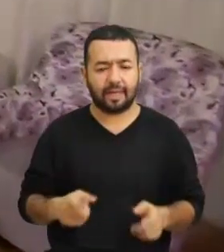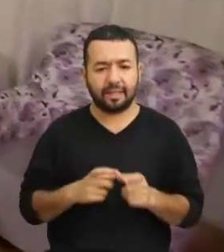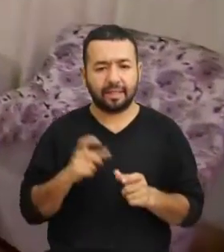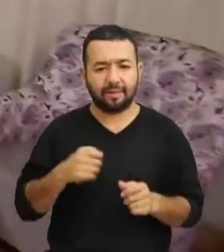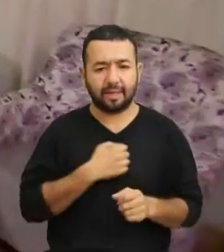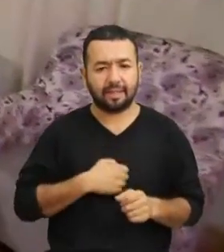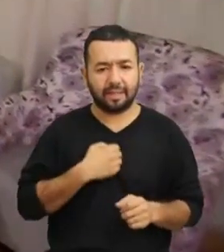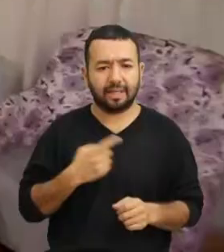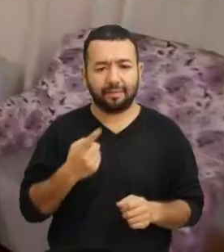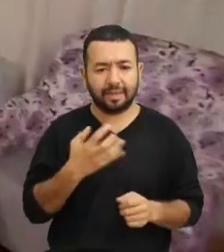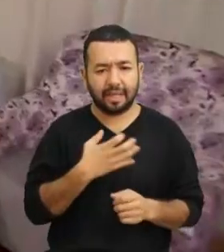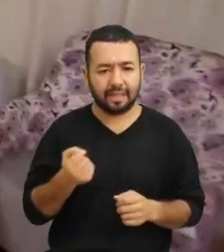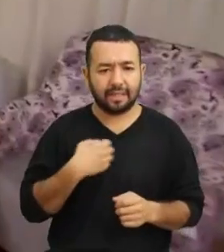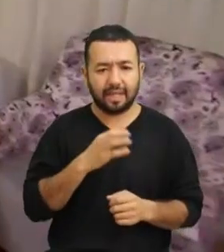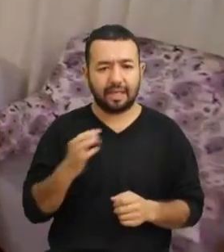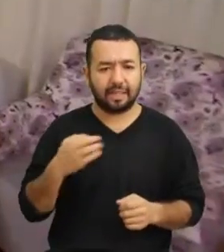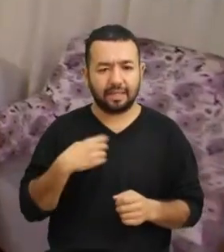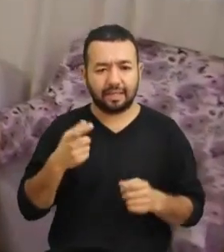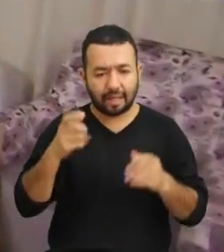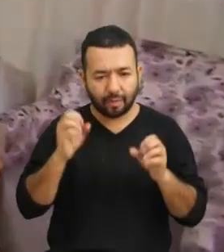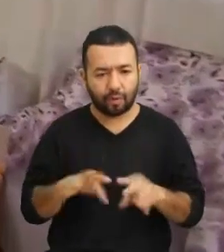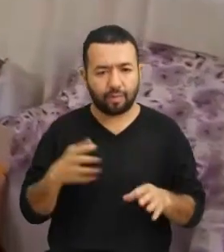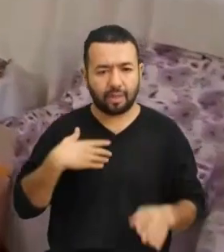be. Bir şey aldım, hiçbir şey yerinden